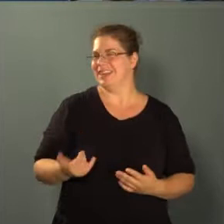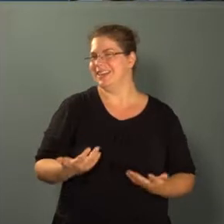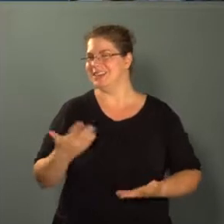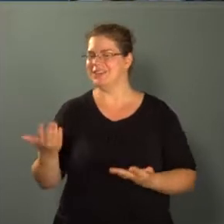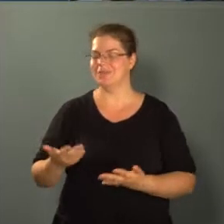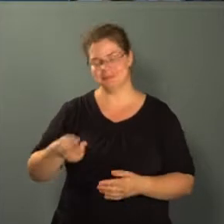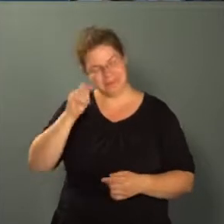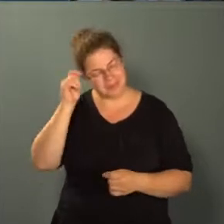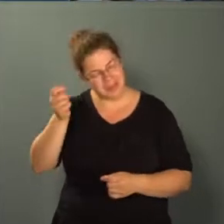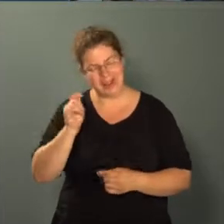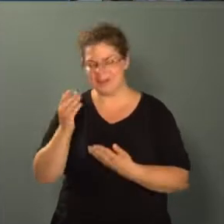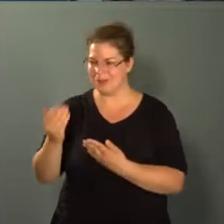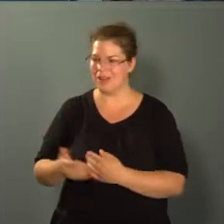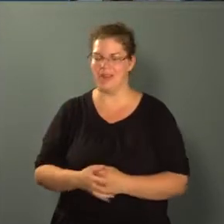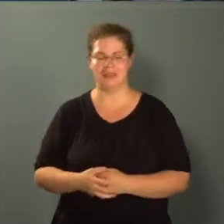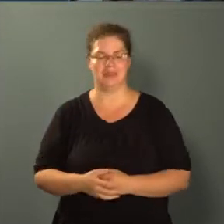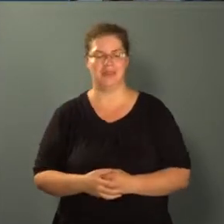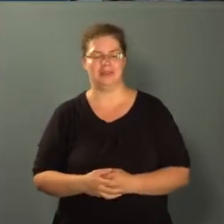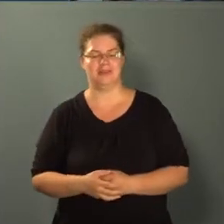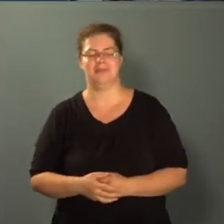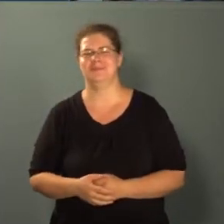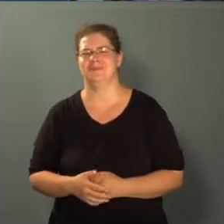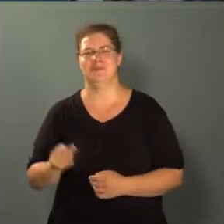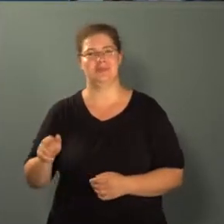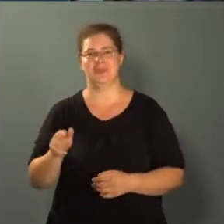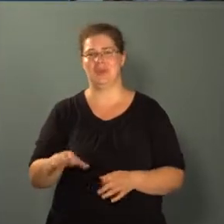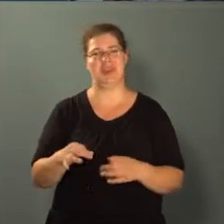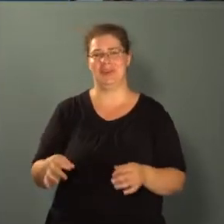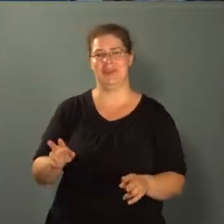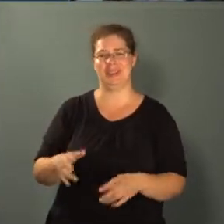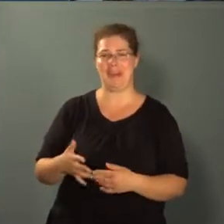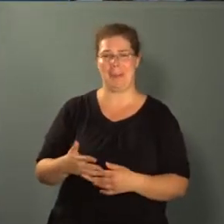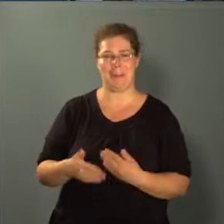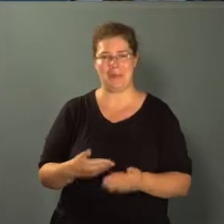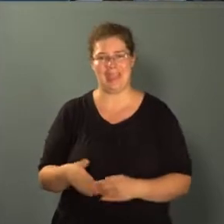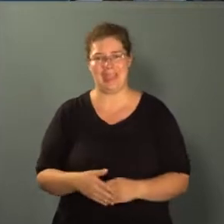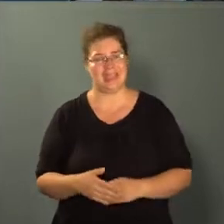Tehát ez le a kalappal előtte. Tehát anélkül ez nem megy. Nekem